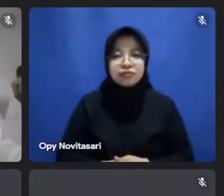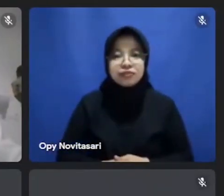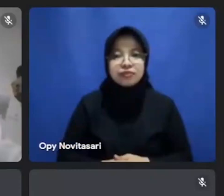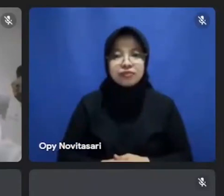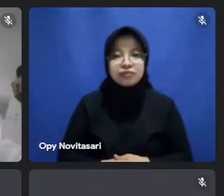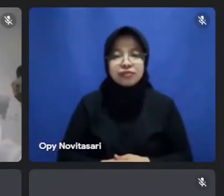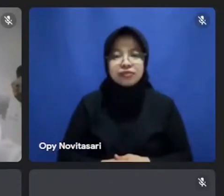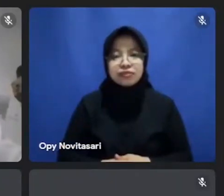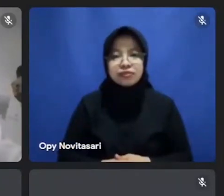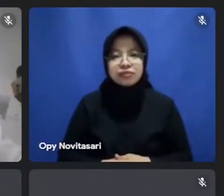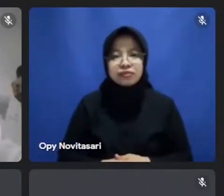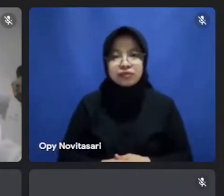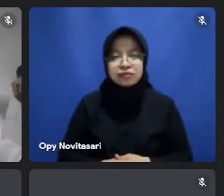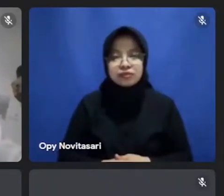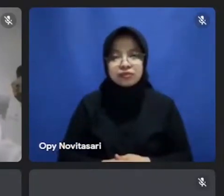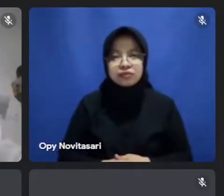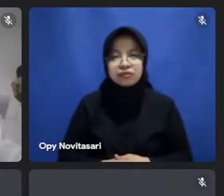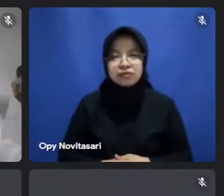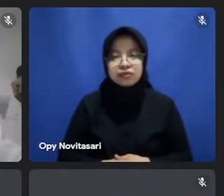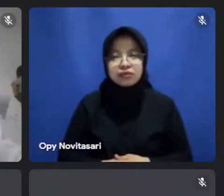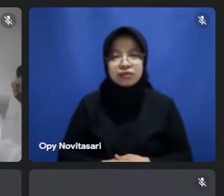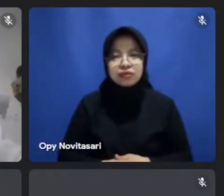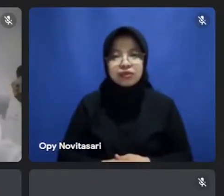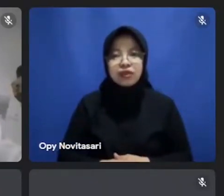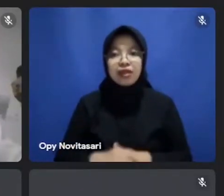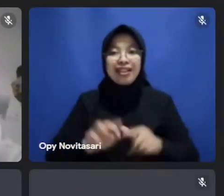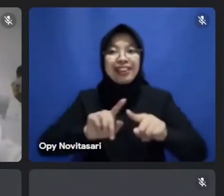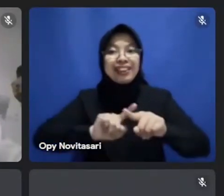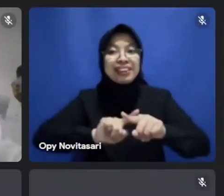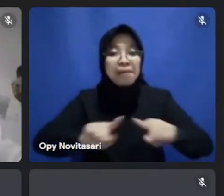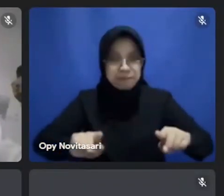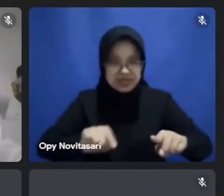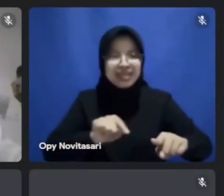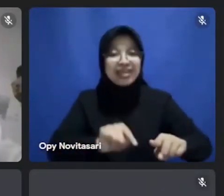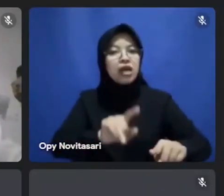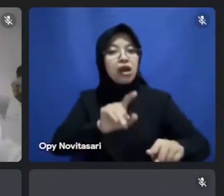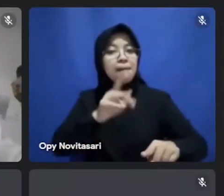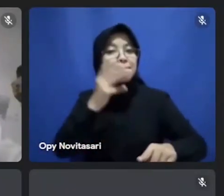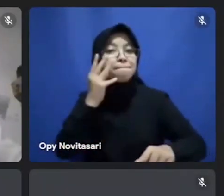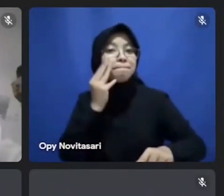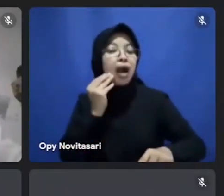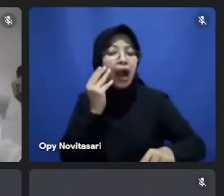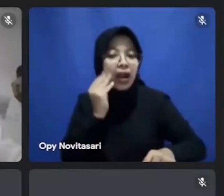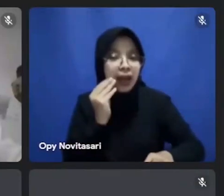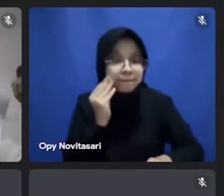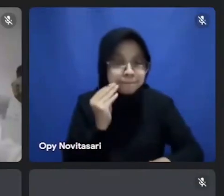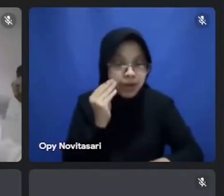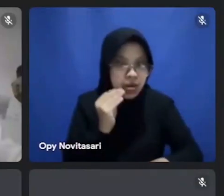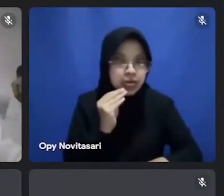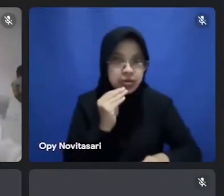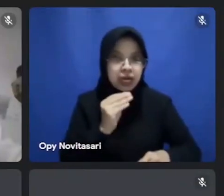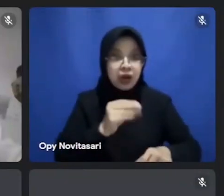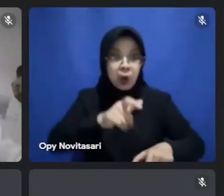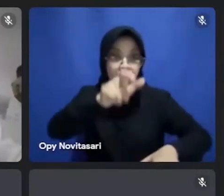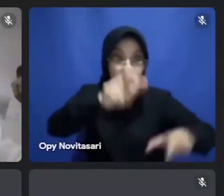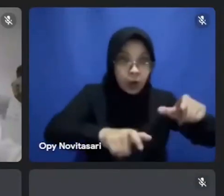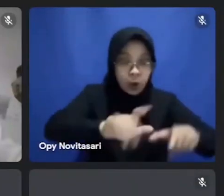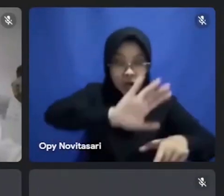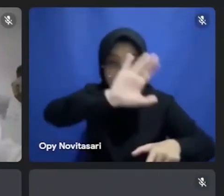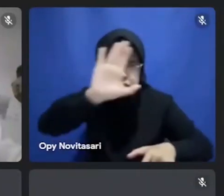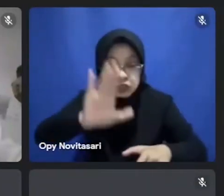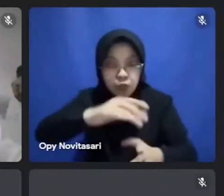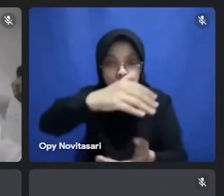terpisah tapi ketika tapi ketika pengalaman semua ee orang yang beragam pendengarannya